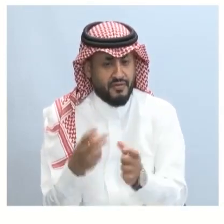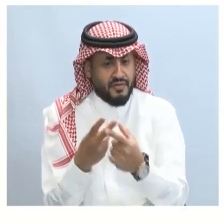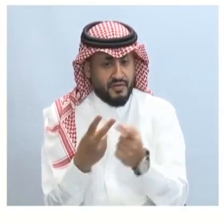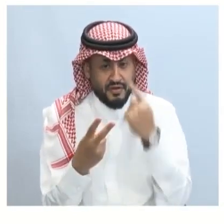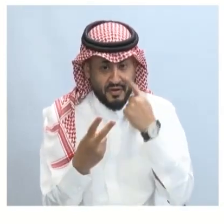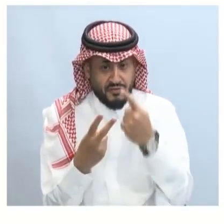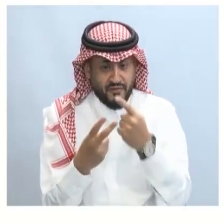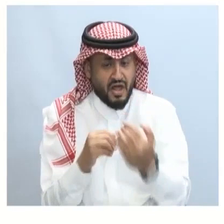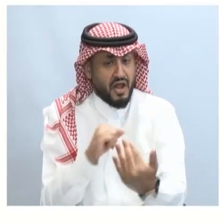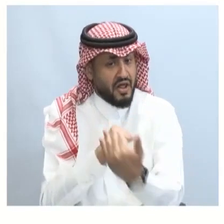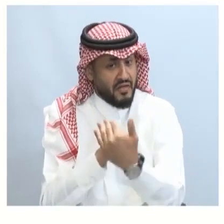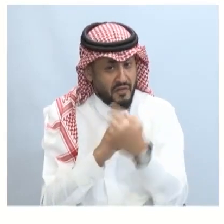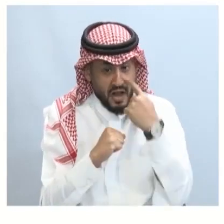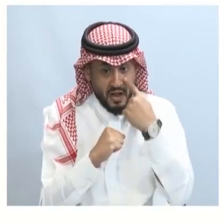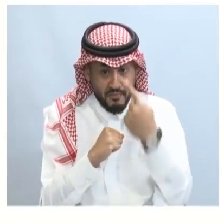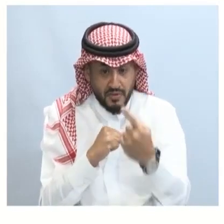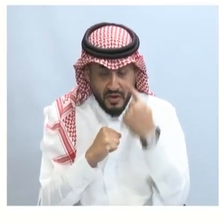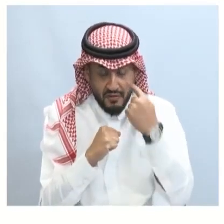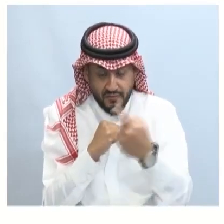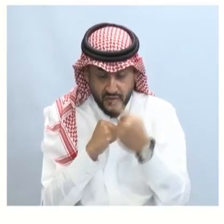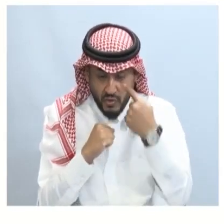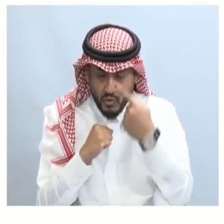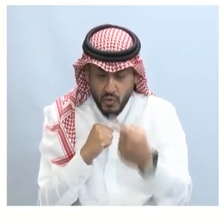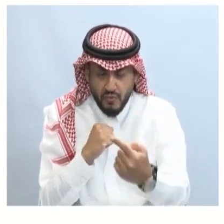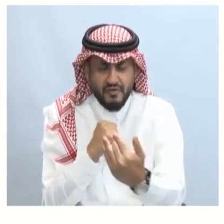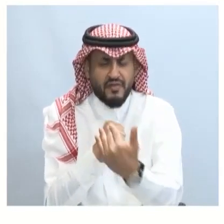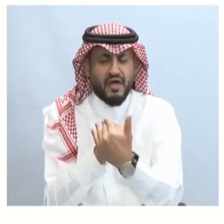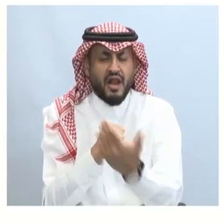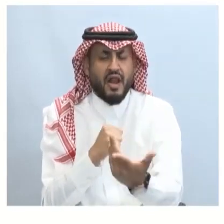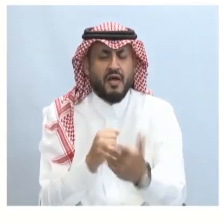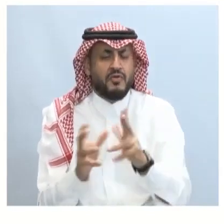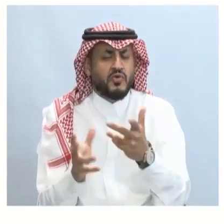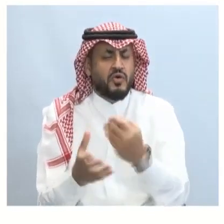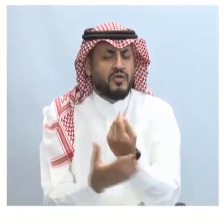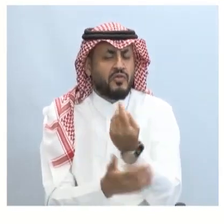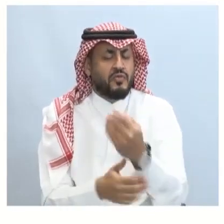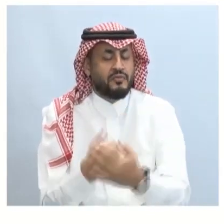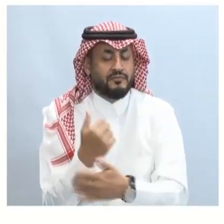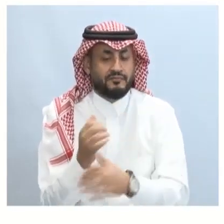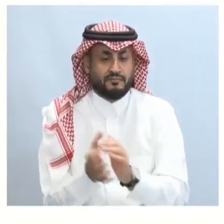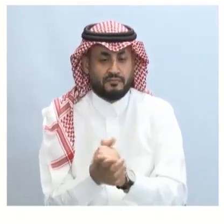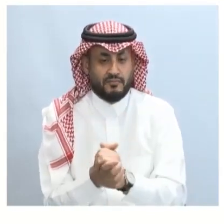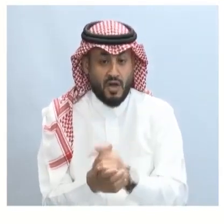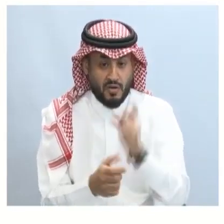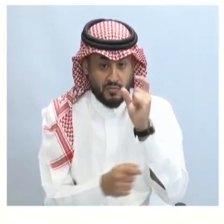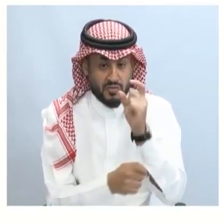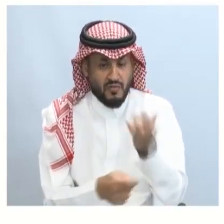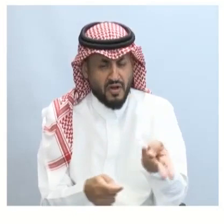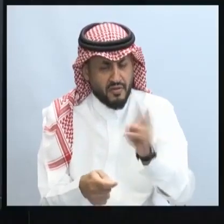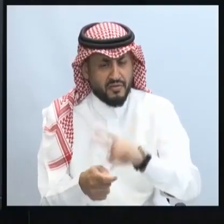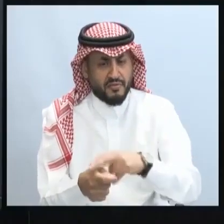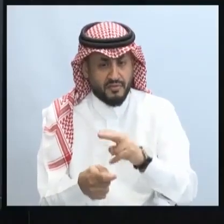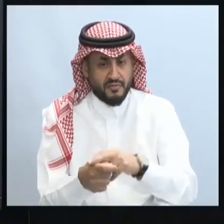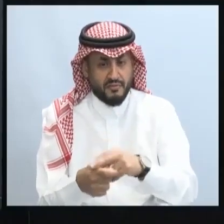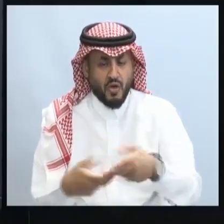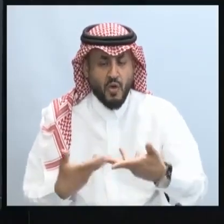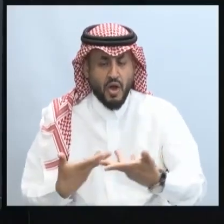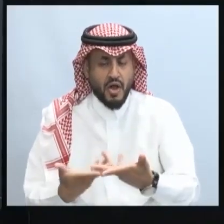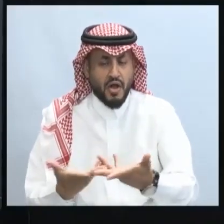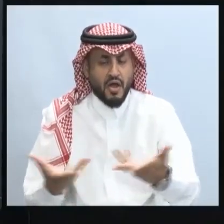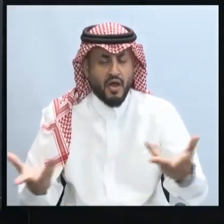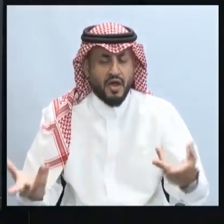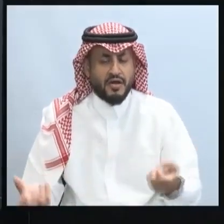يعلم صاحبه انظروا اليه يتعلم ولذلك المسلم دائما يكون ناشرا للخير